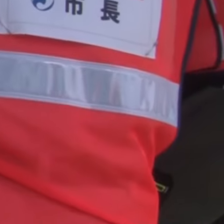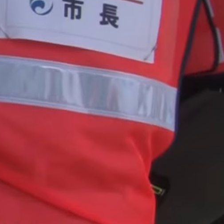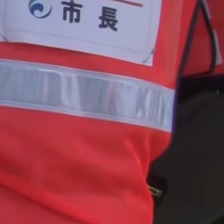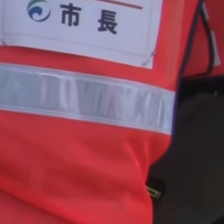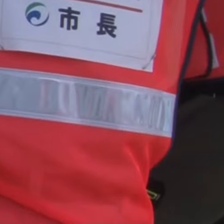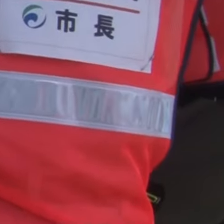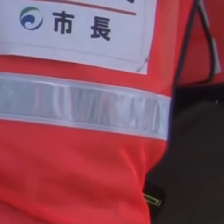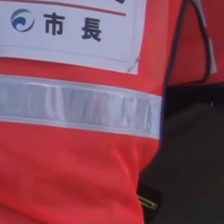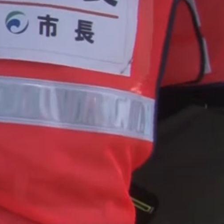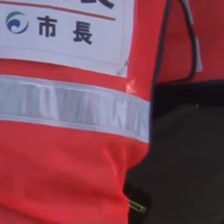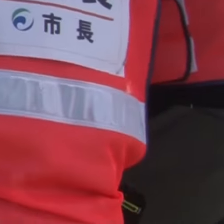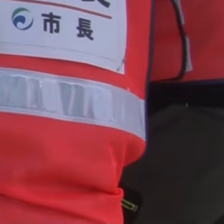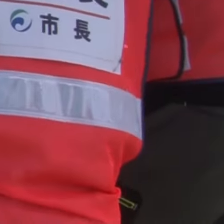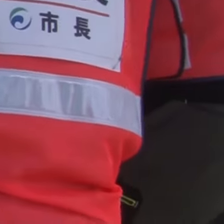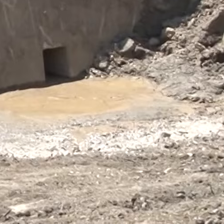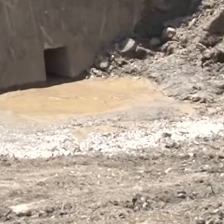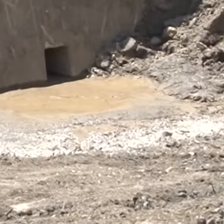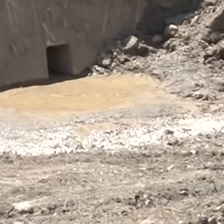ました。